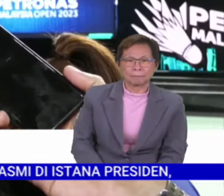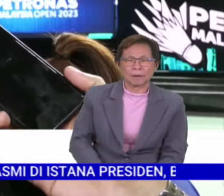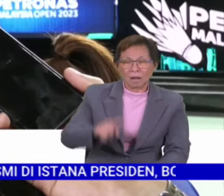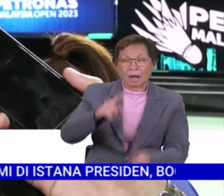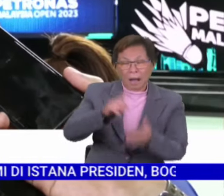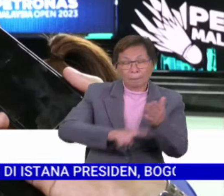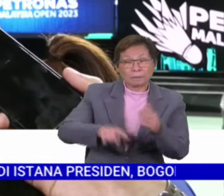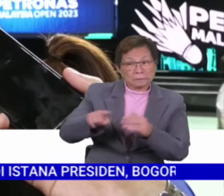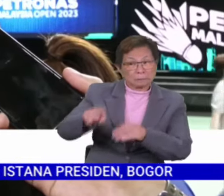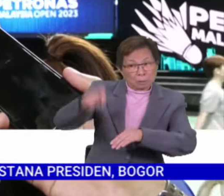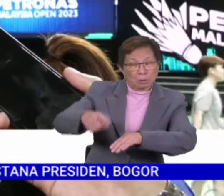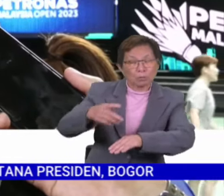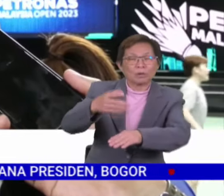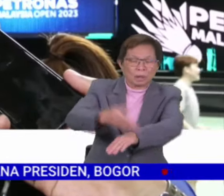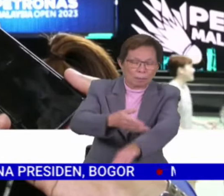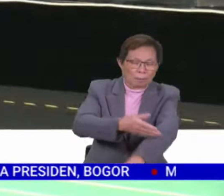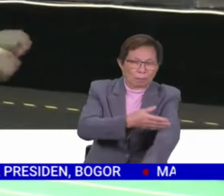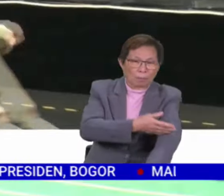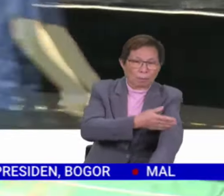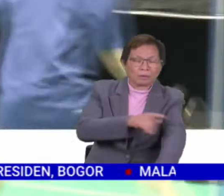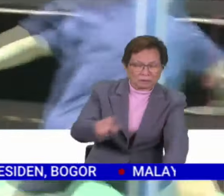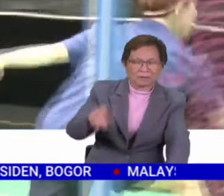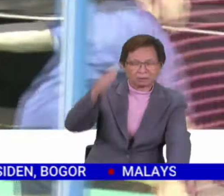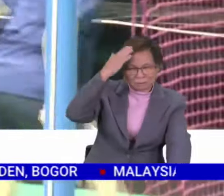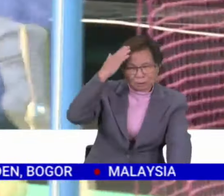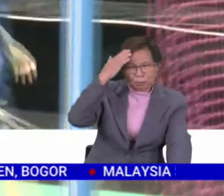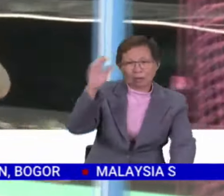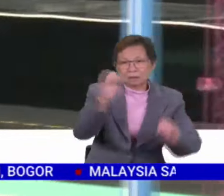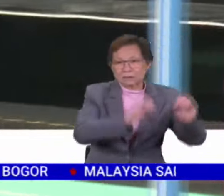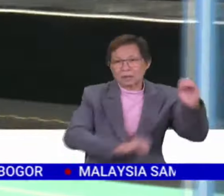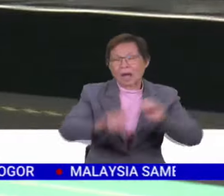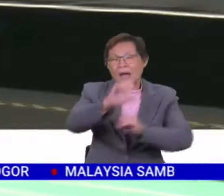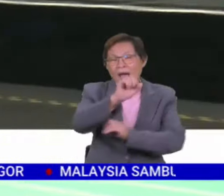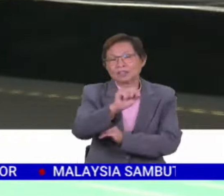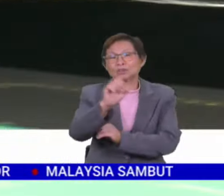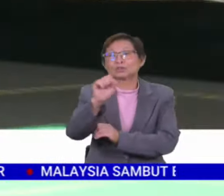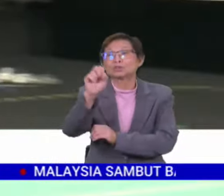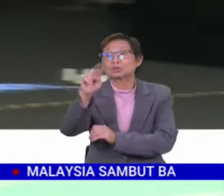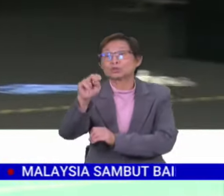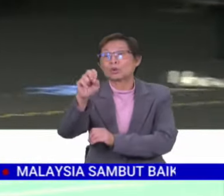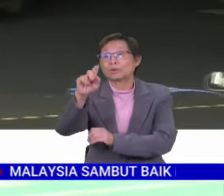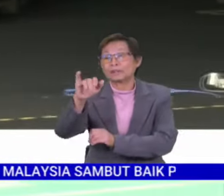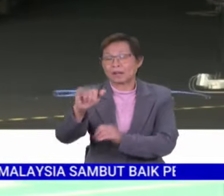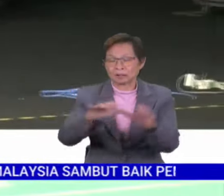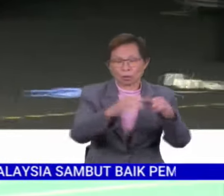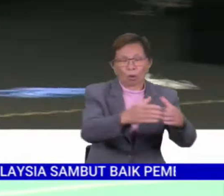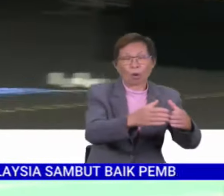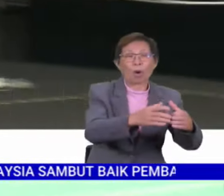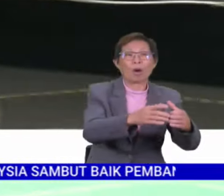improve punya barang, saya rasa dia sangat clear. Ketiadaan S. Kisona musim ini menyaksikan kategori